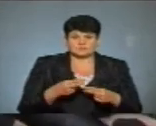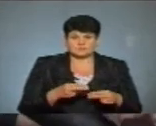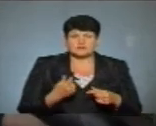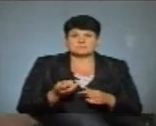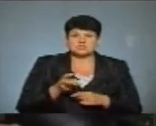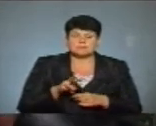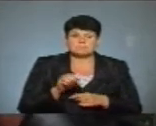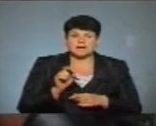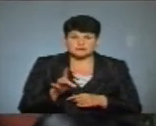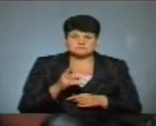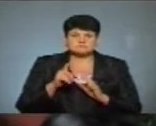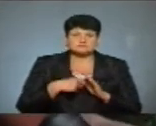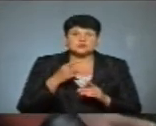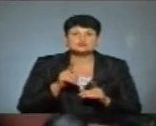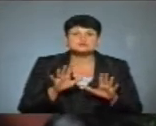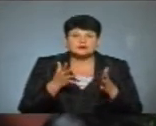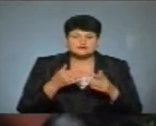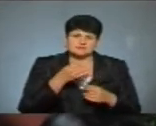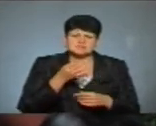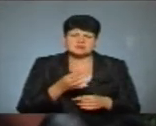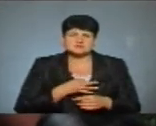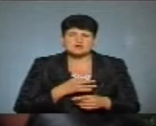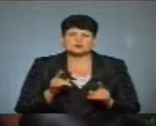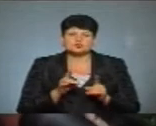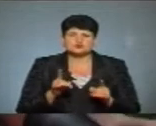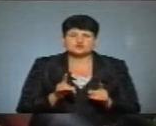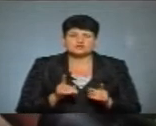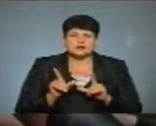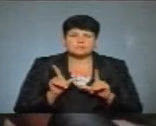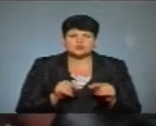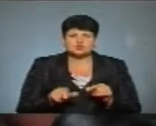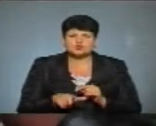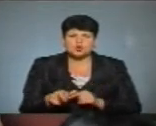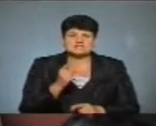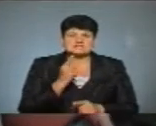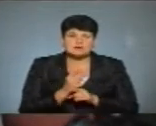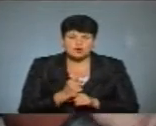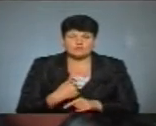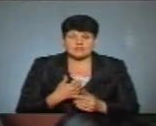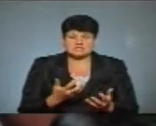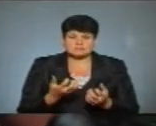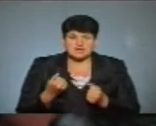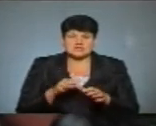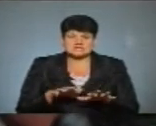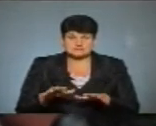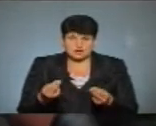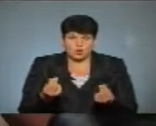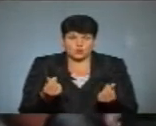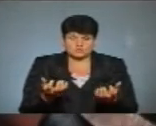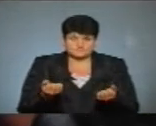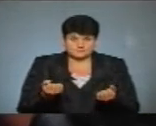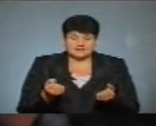мерію знати, що сталося. Нам просто сказали, що на приїжджій дорозі заборонено. Але в нас брали за місця гроші.